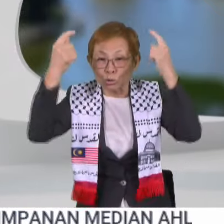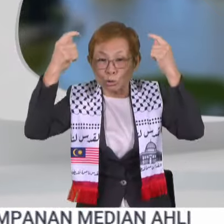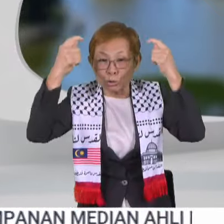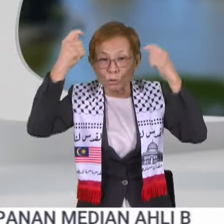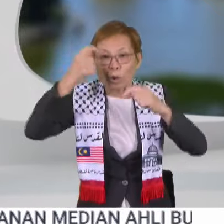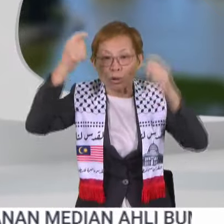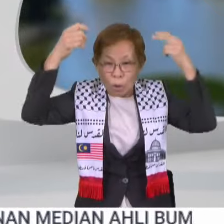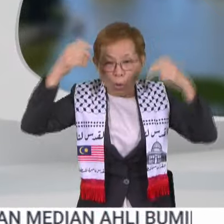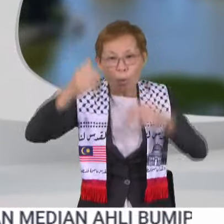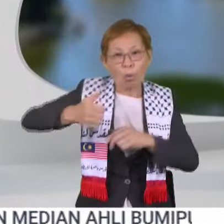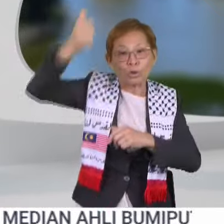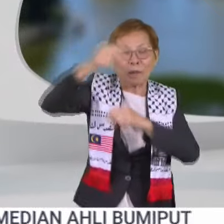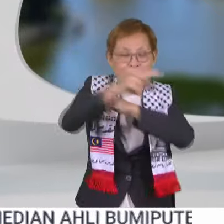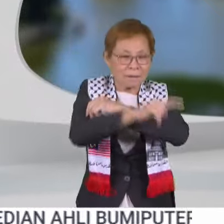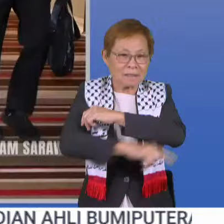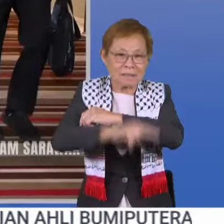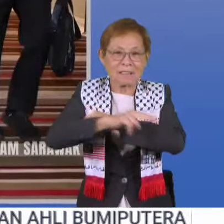di